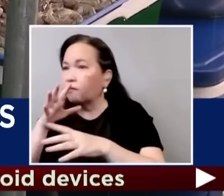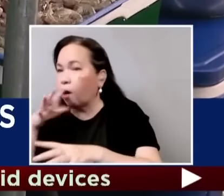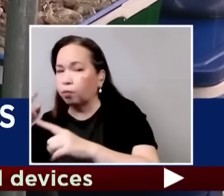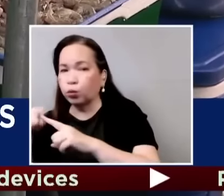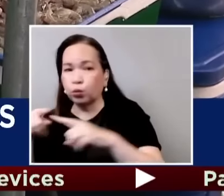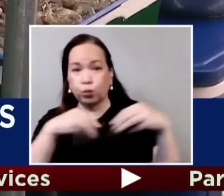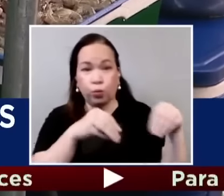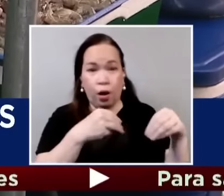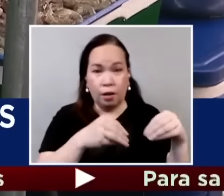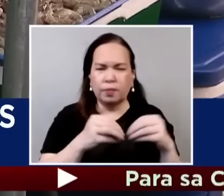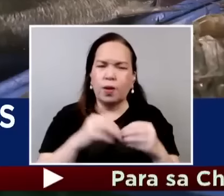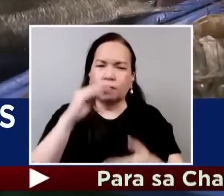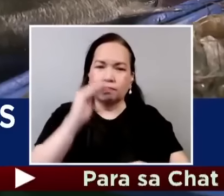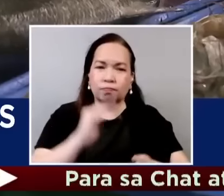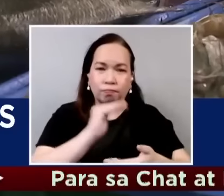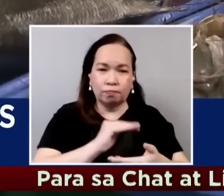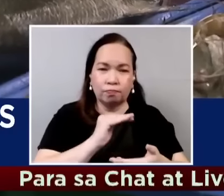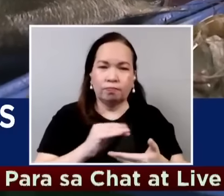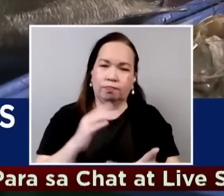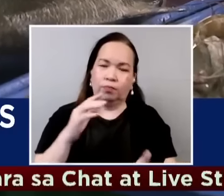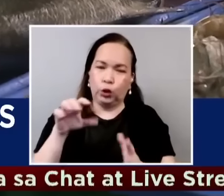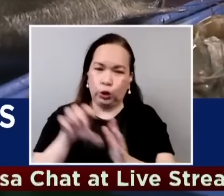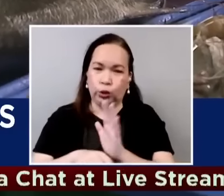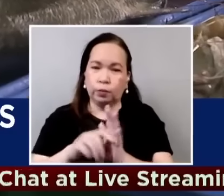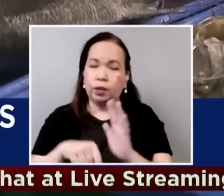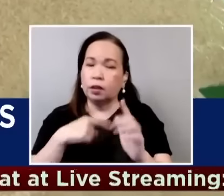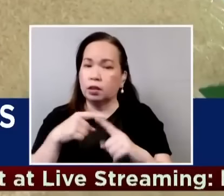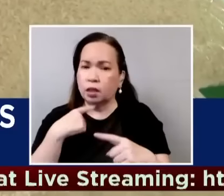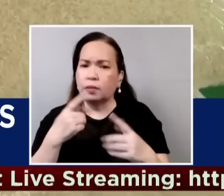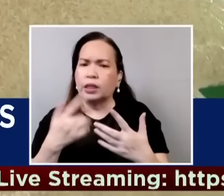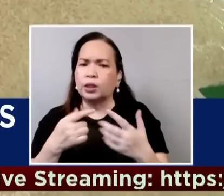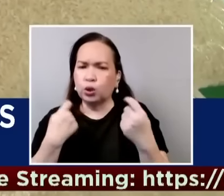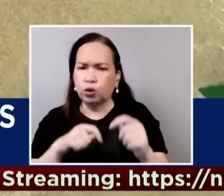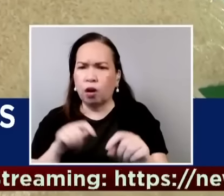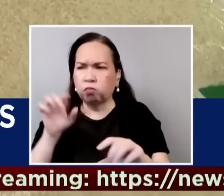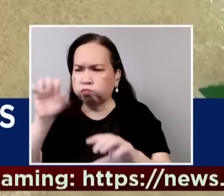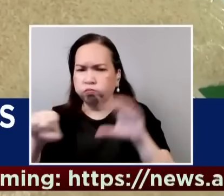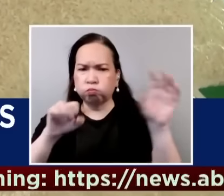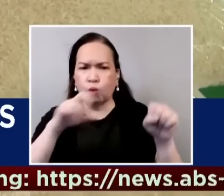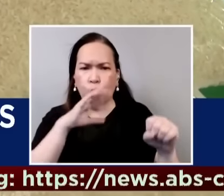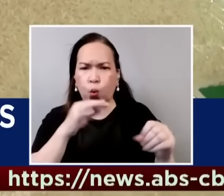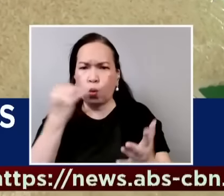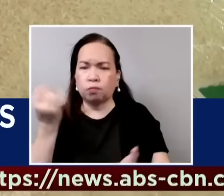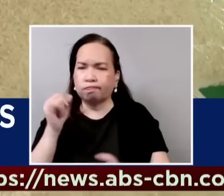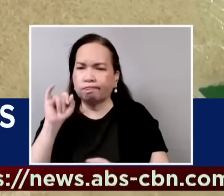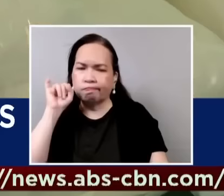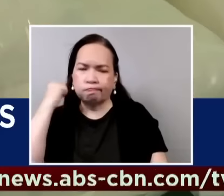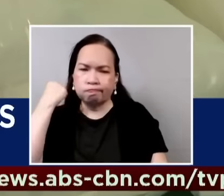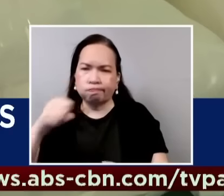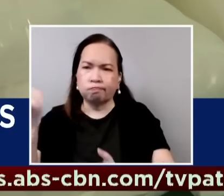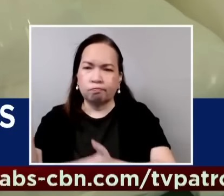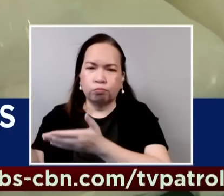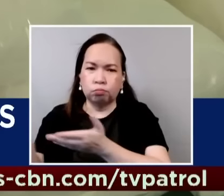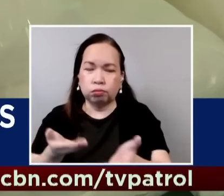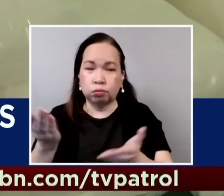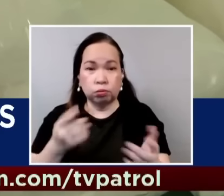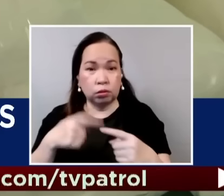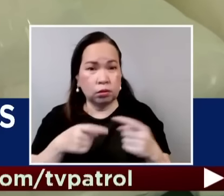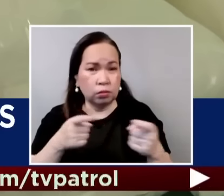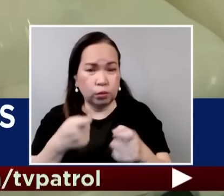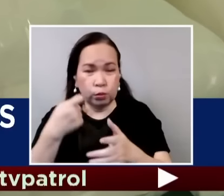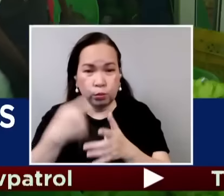biofertilizer. Nagbanta naman ng Pangulo na patuloy na hahabulin at kakasuhan ang mga smuggler, mga hoarder at mga nagmamanipula ng presyo ng